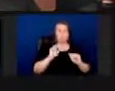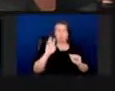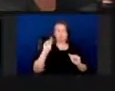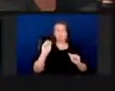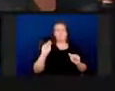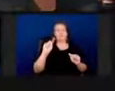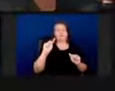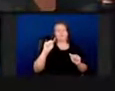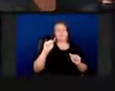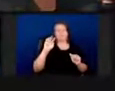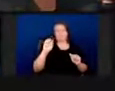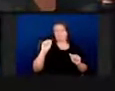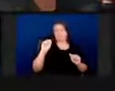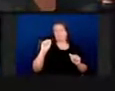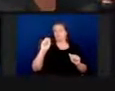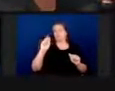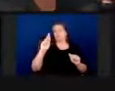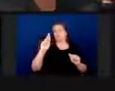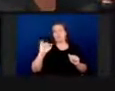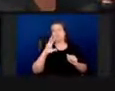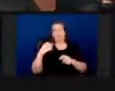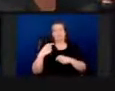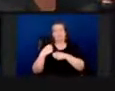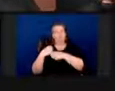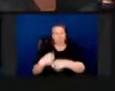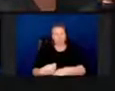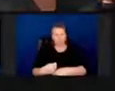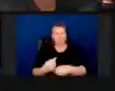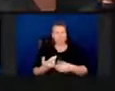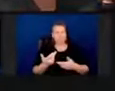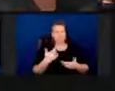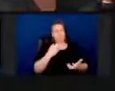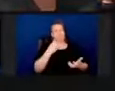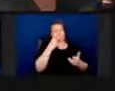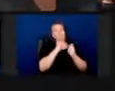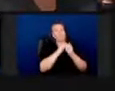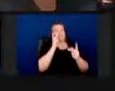sanaa Montessori na mambo mengine.